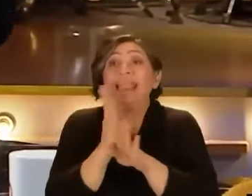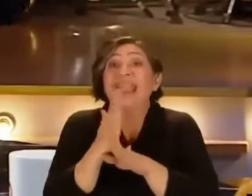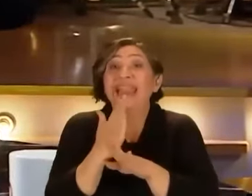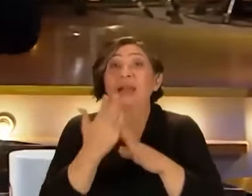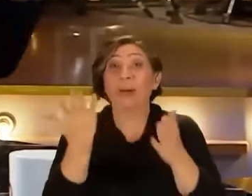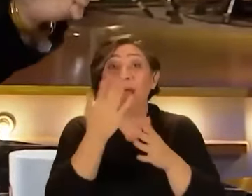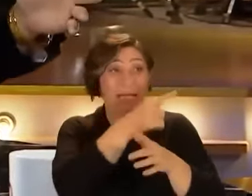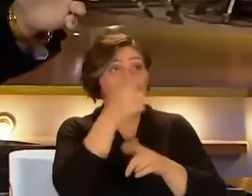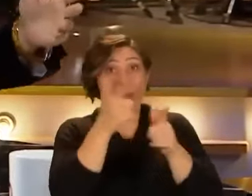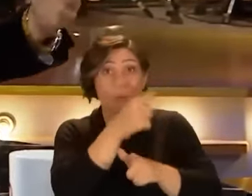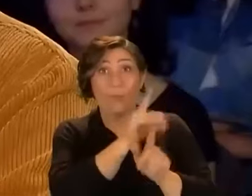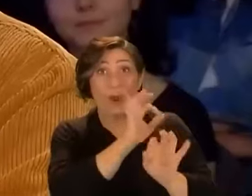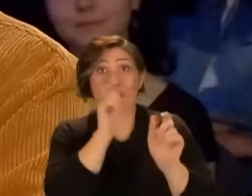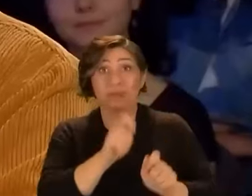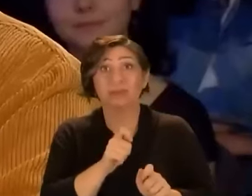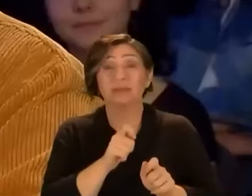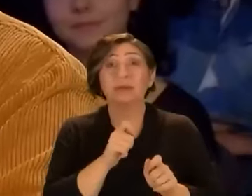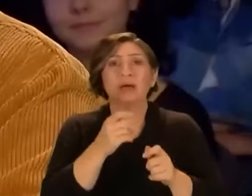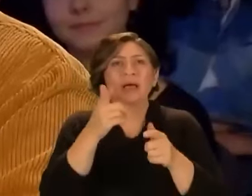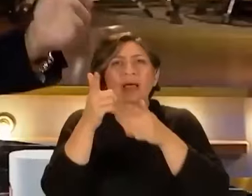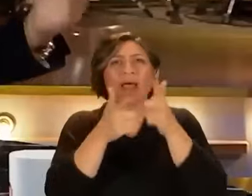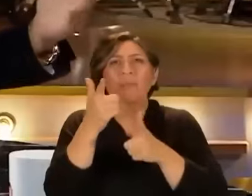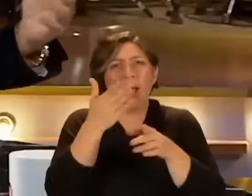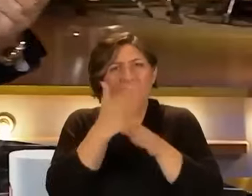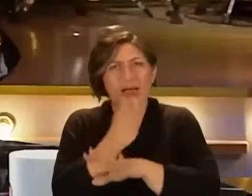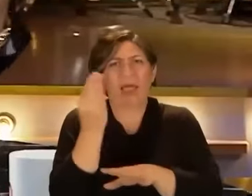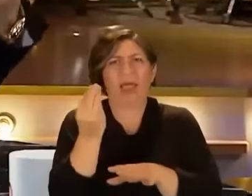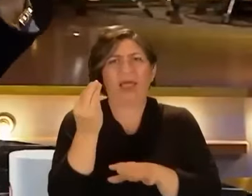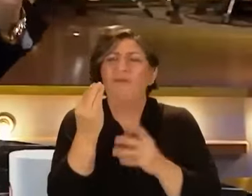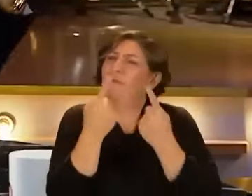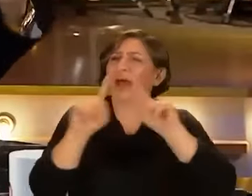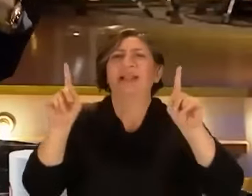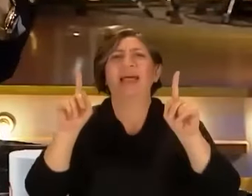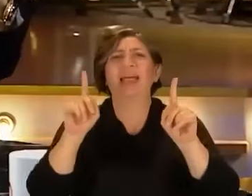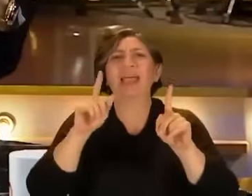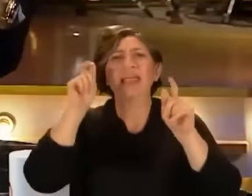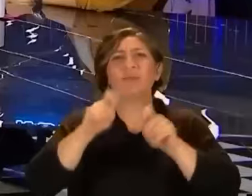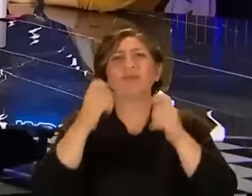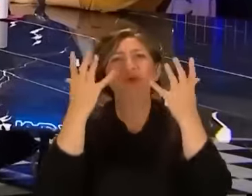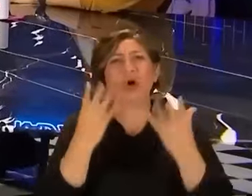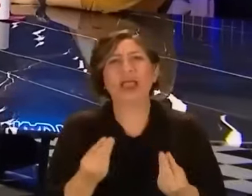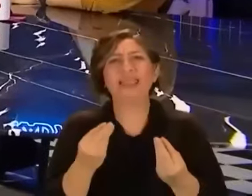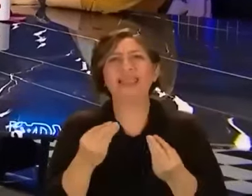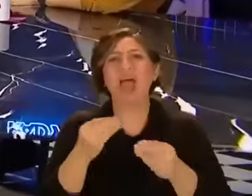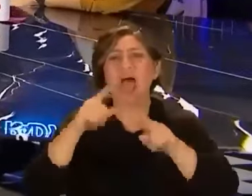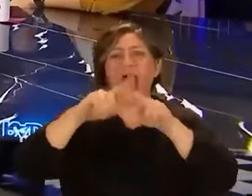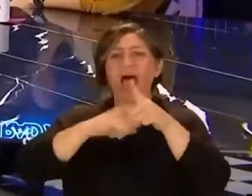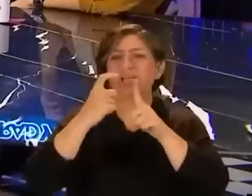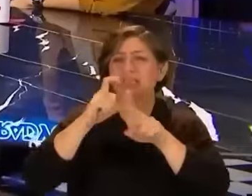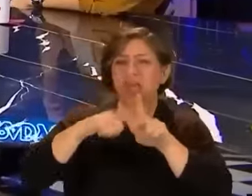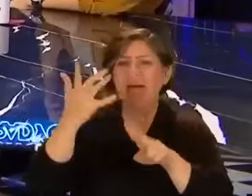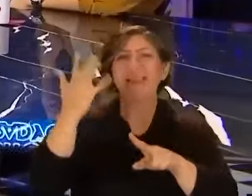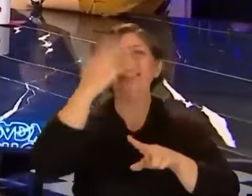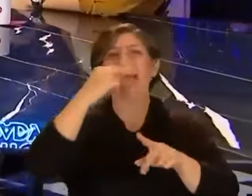neden, madem klibi böyle yaptın, çünkü klip hakikaten iyi, hakikaten ya, bence yapılmış olan, yani Ajda Pekkan